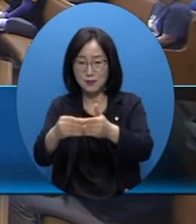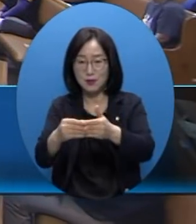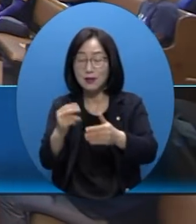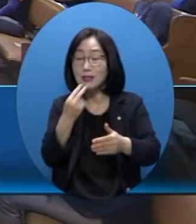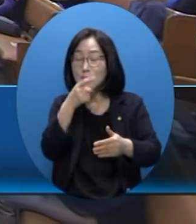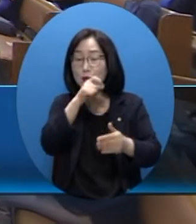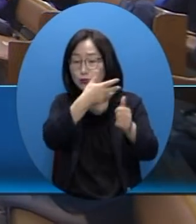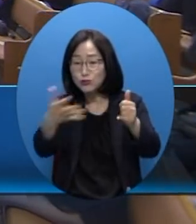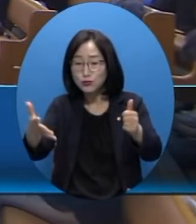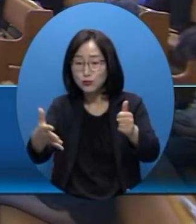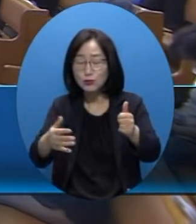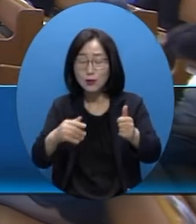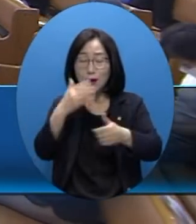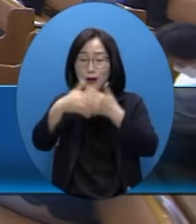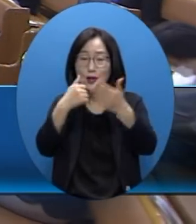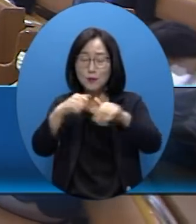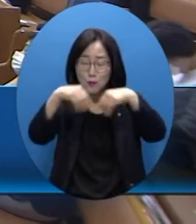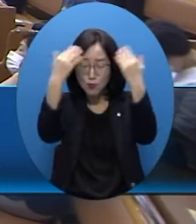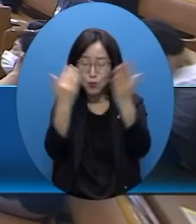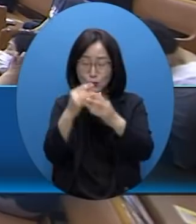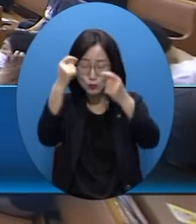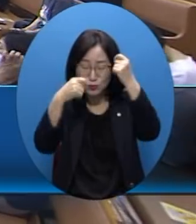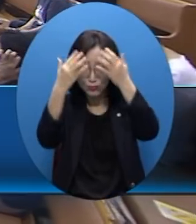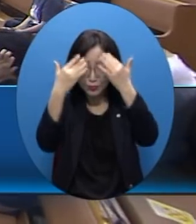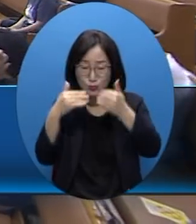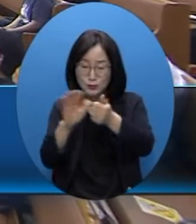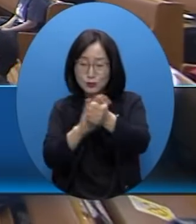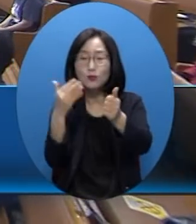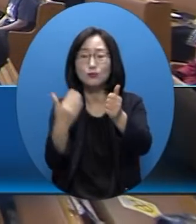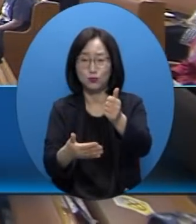그들의 눈에서 모든 눈물을 씻어주실 것입니다.